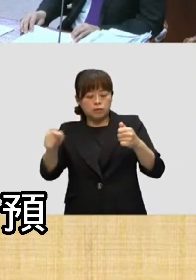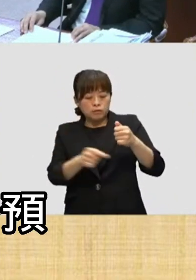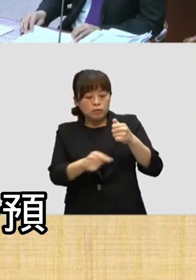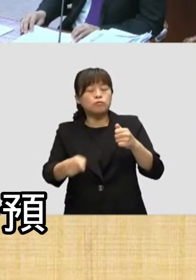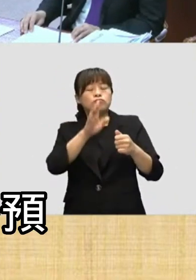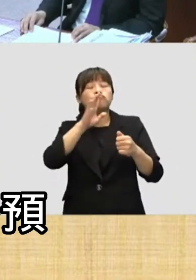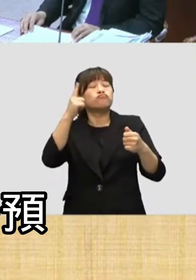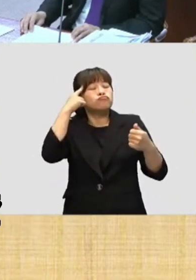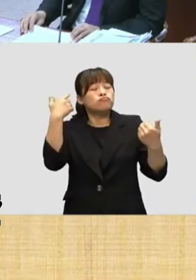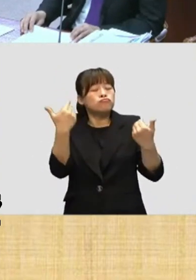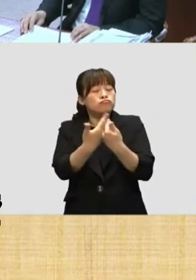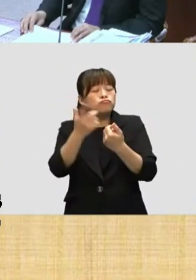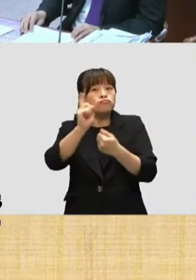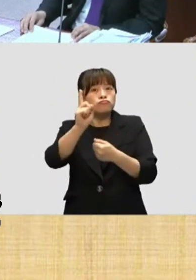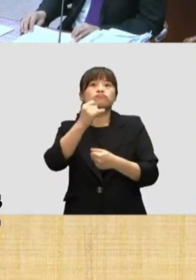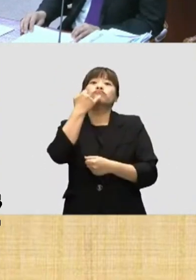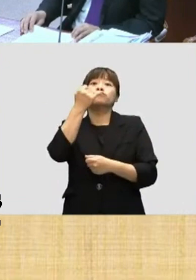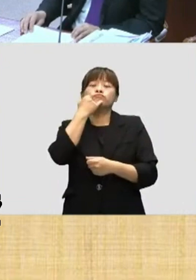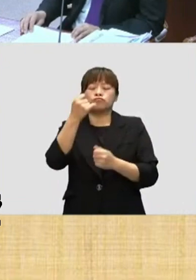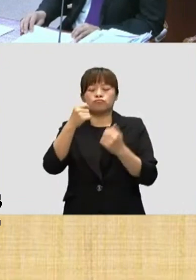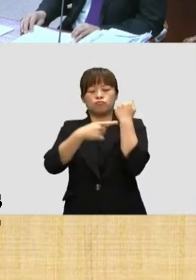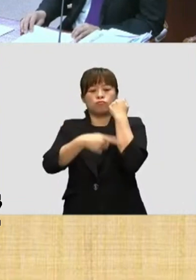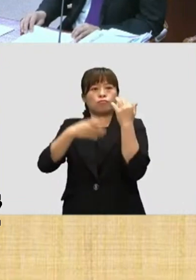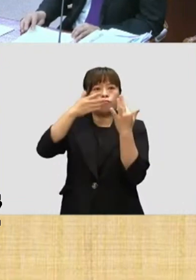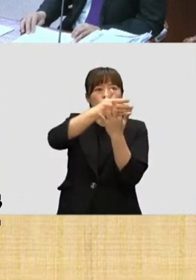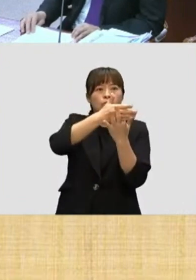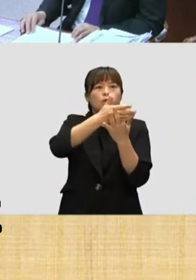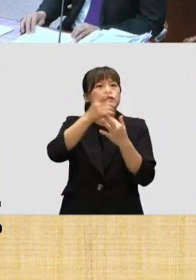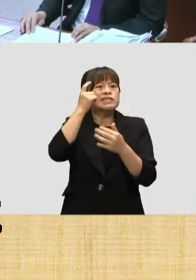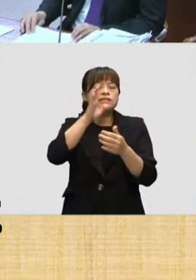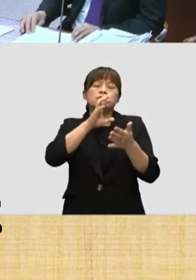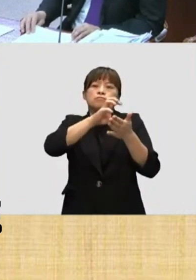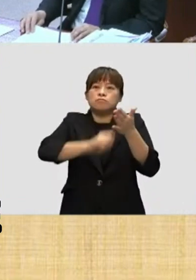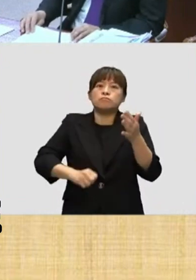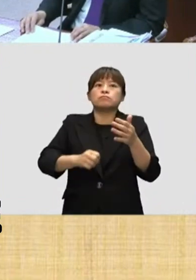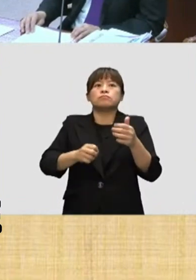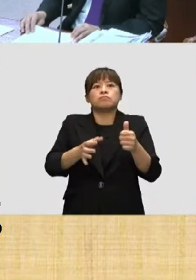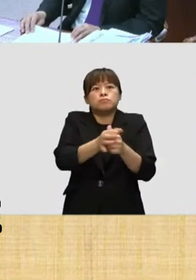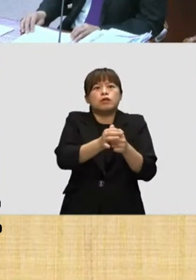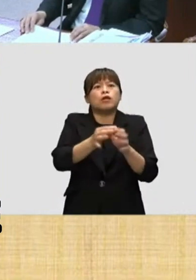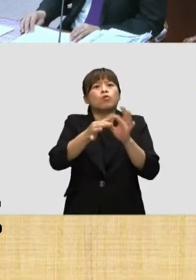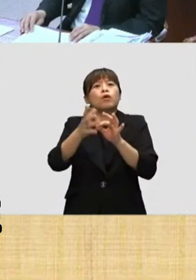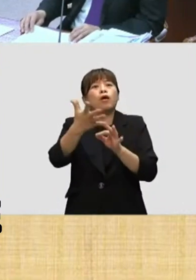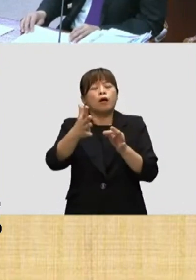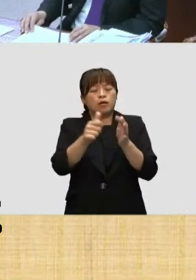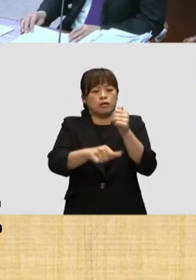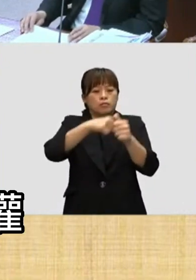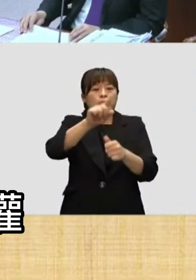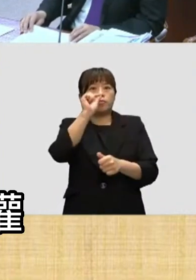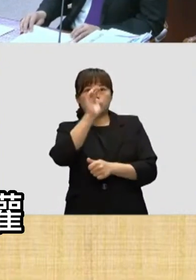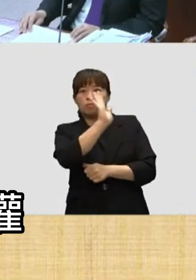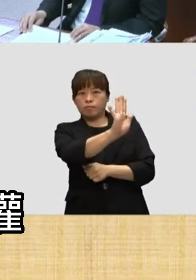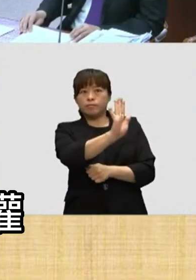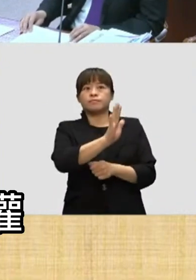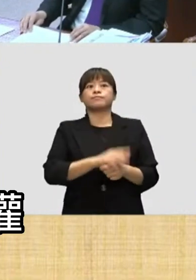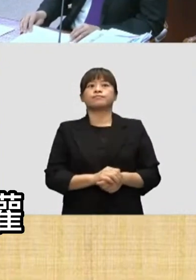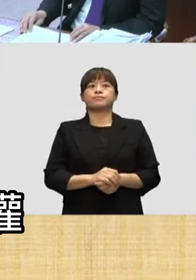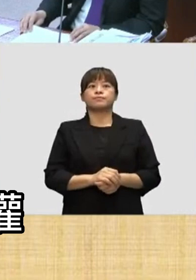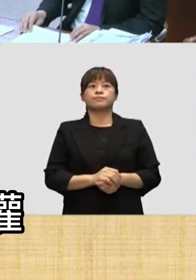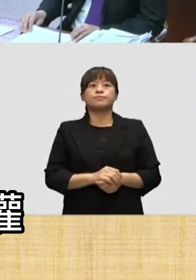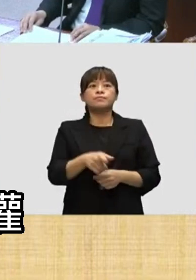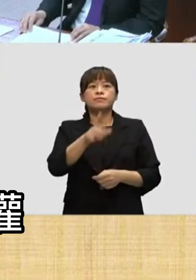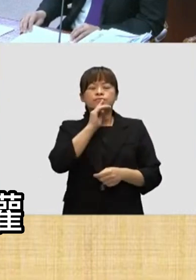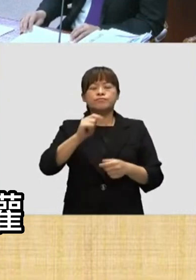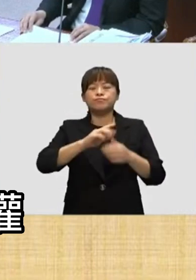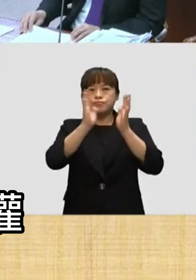以法律干预，在这里干预也只能是剥夺，这是因为生命权的特殊性，是所谓